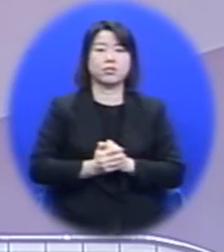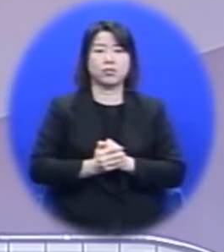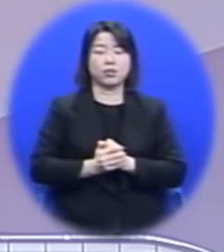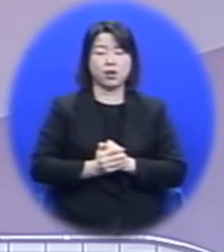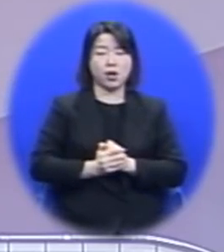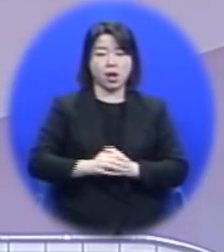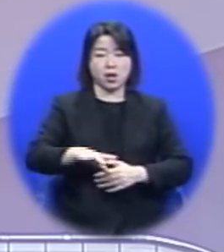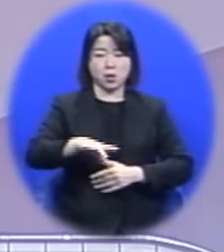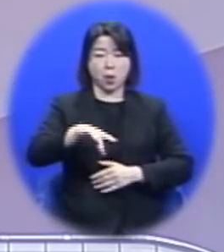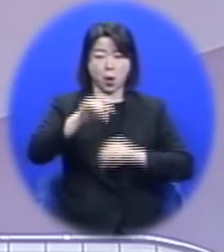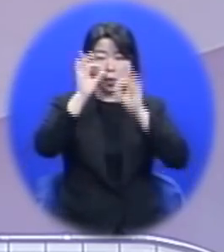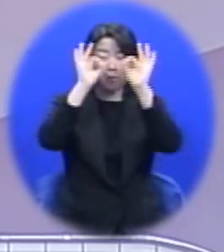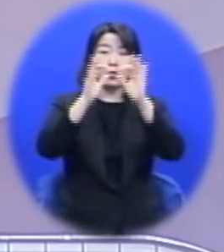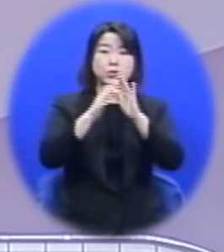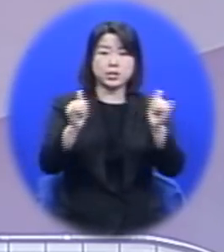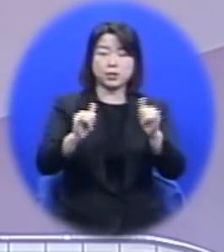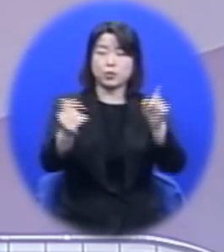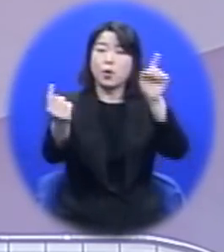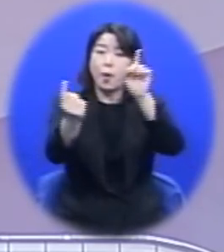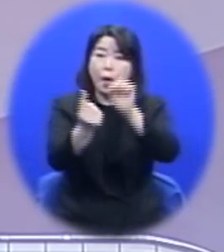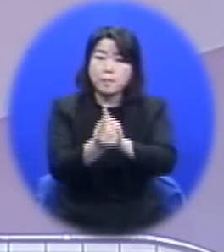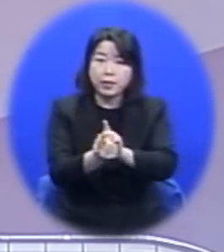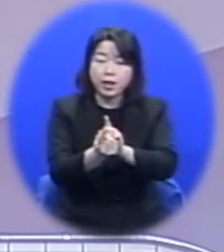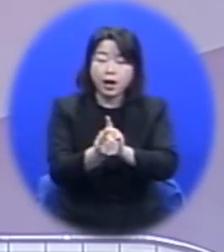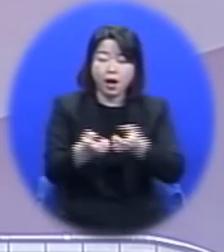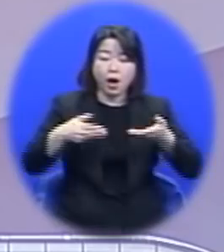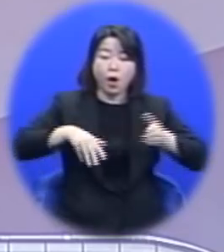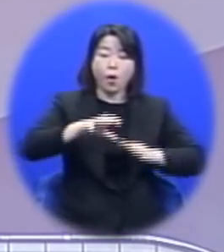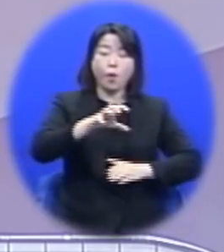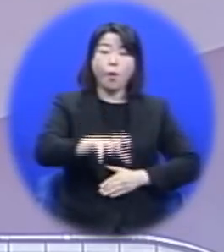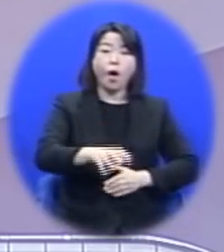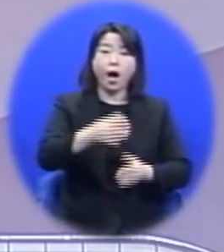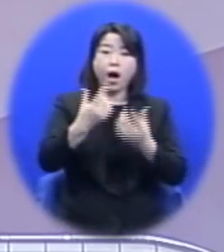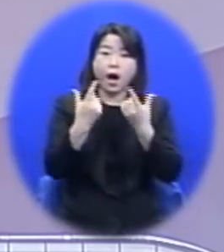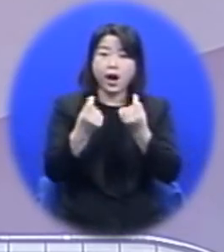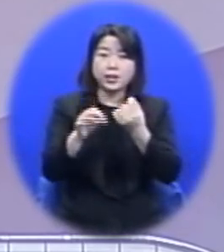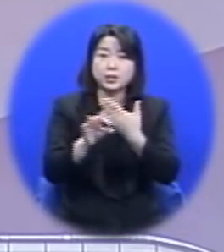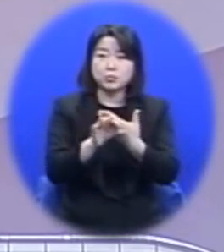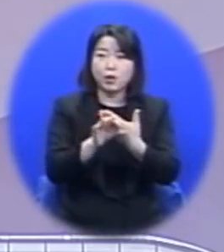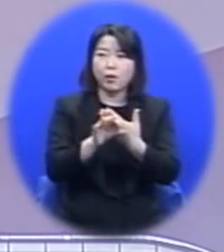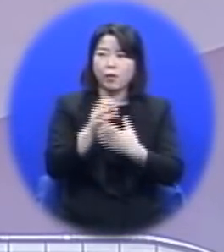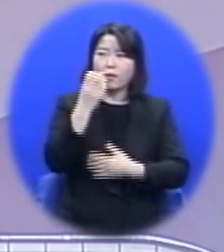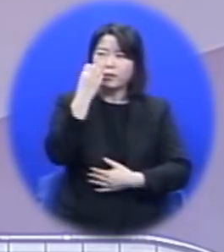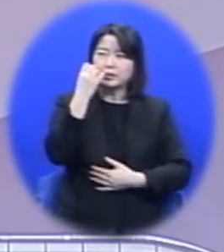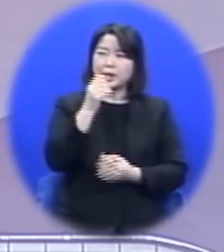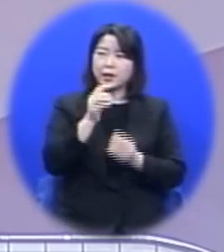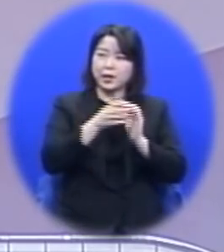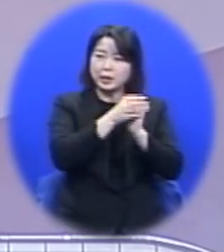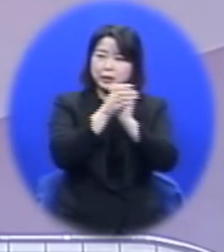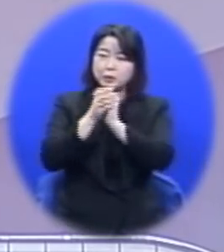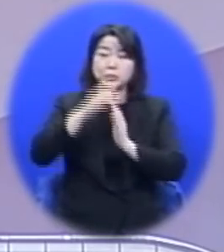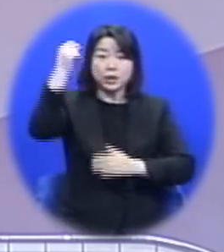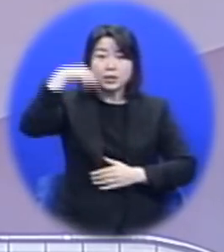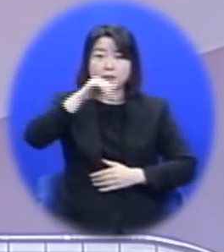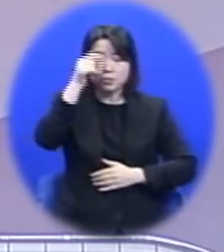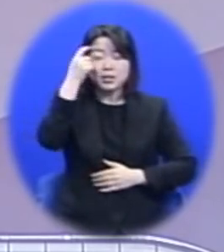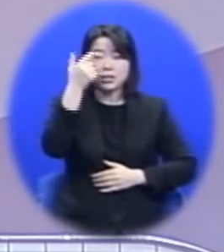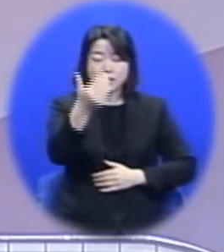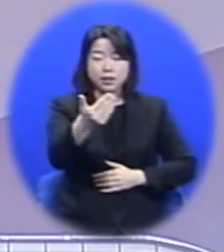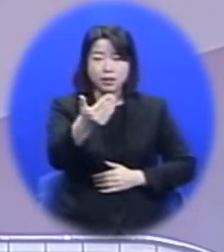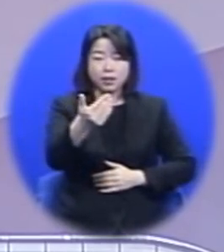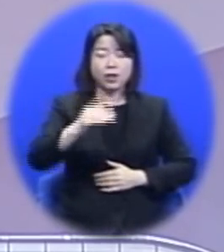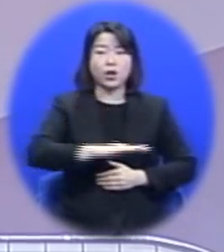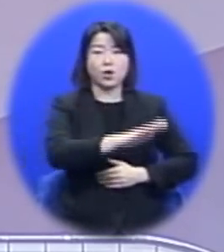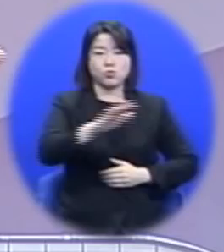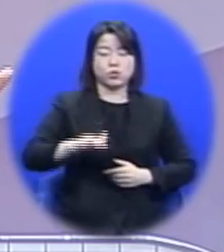생전 모든 사람도 만나서 고향이 같으면 괜히 친밀한 느낌이 들잖아요. 우리는 오늘